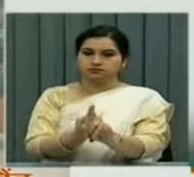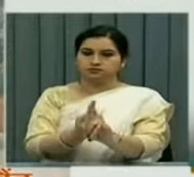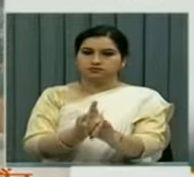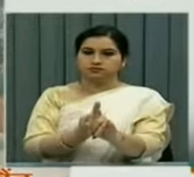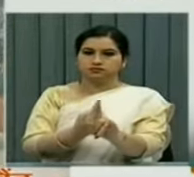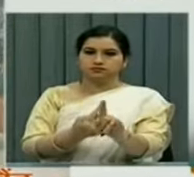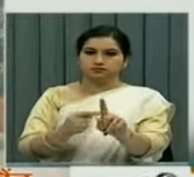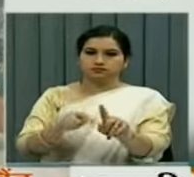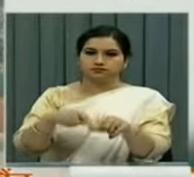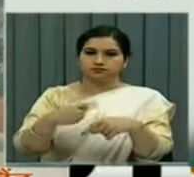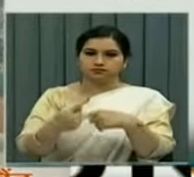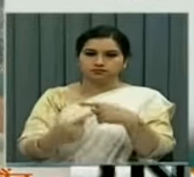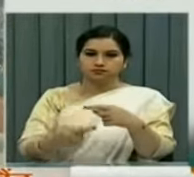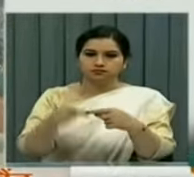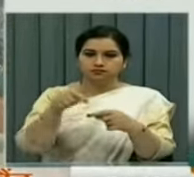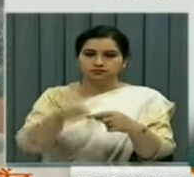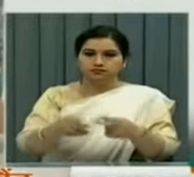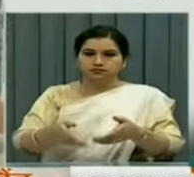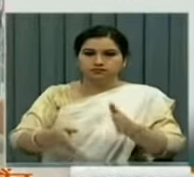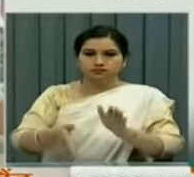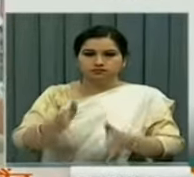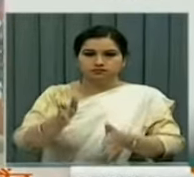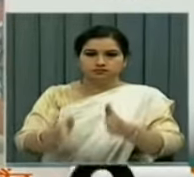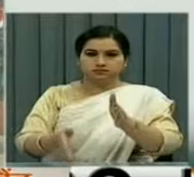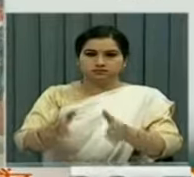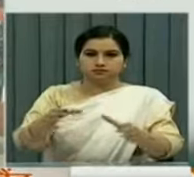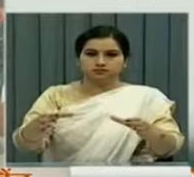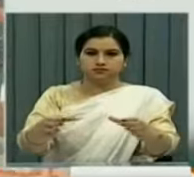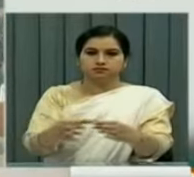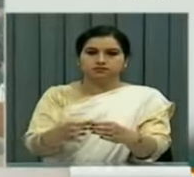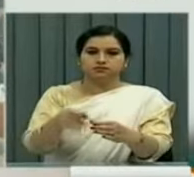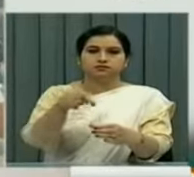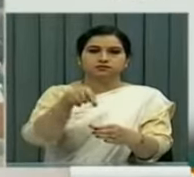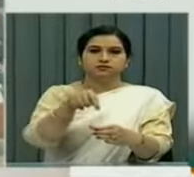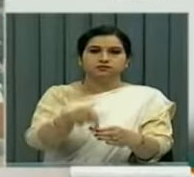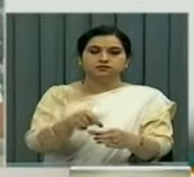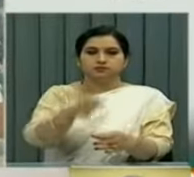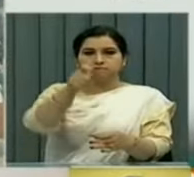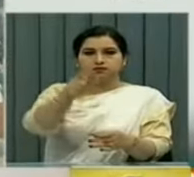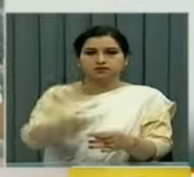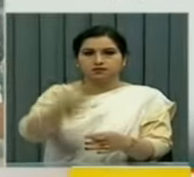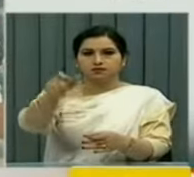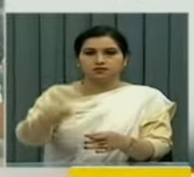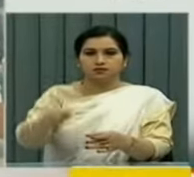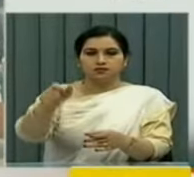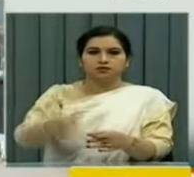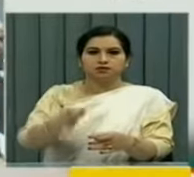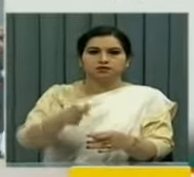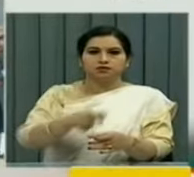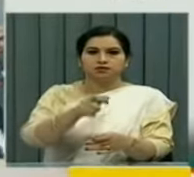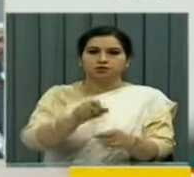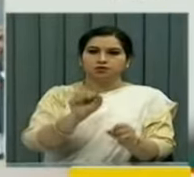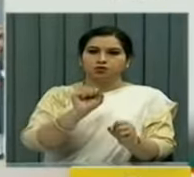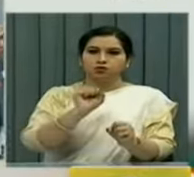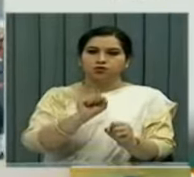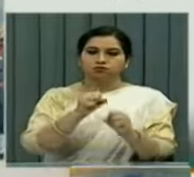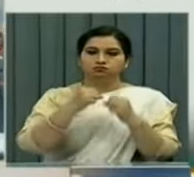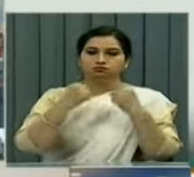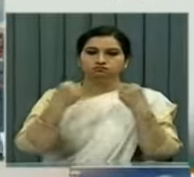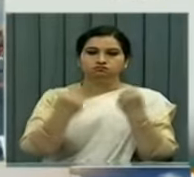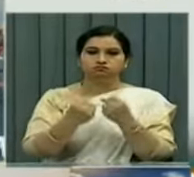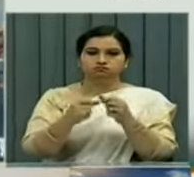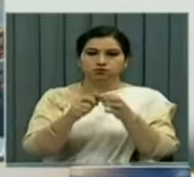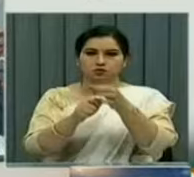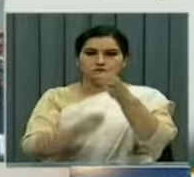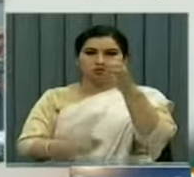दुनिया का इकलौता ऊंट सवार बैंड, ऊंट सवार बैंड है। लोग बिलीव नहीं करते कि हिंदुस्तान में एक बैंड ऊंट के ऊपर भी जा सकता है। असम राइफल्स पूर्वोत्तर की सीमा